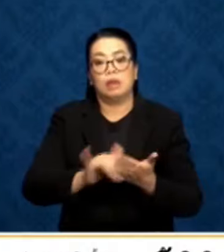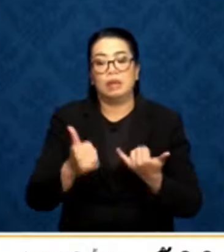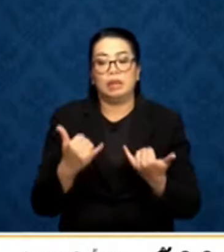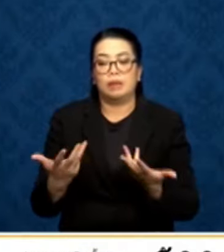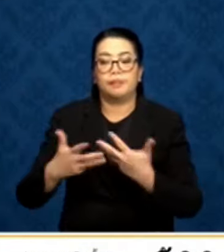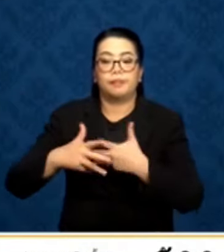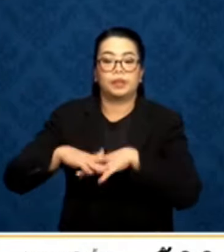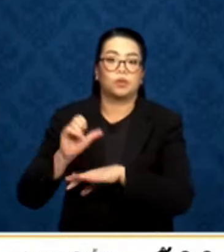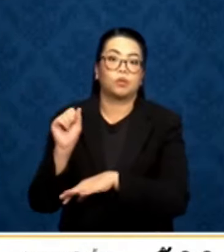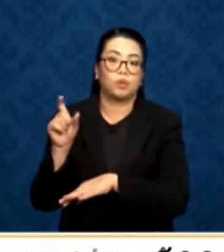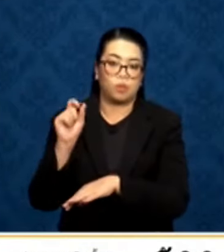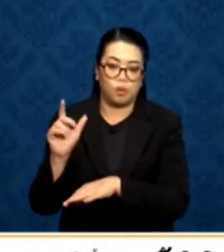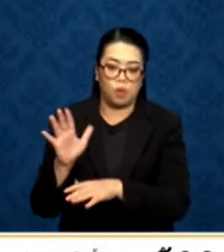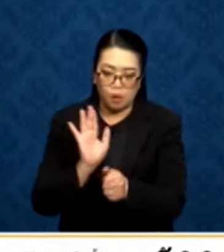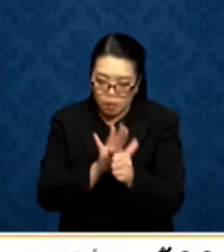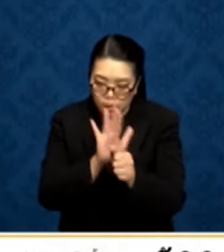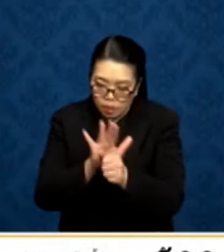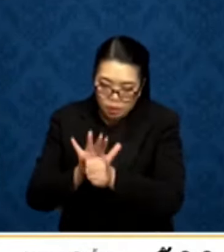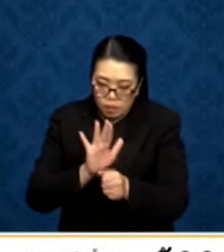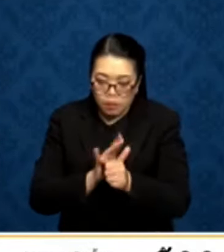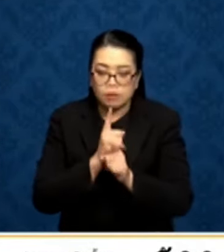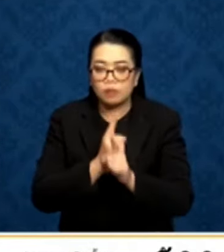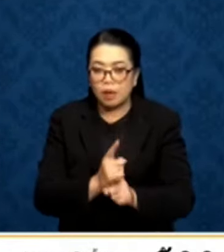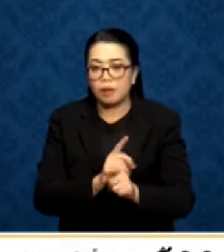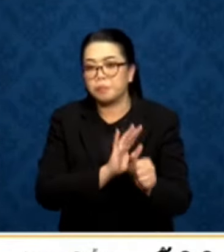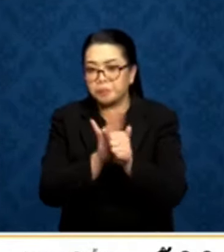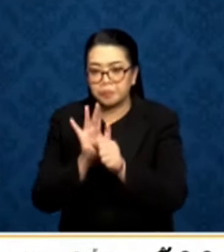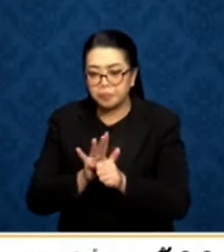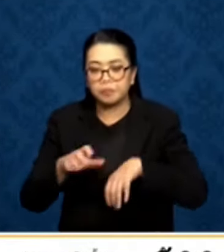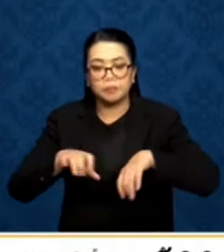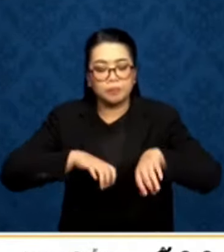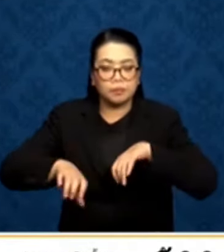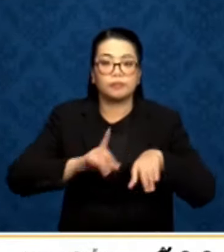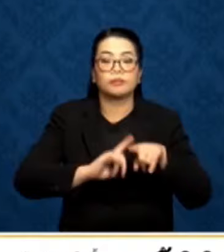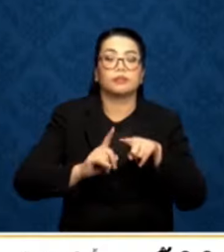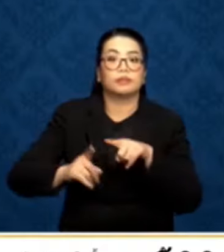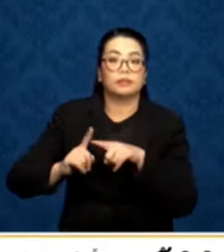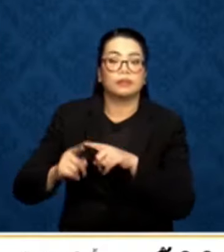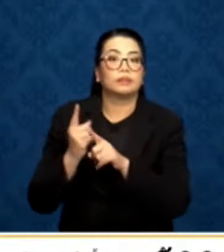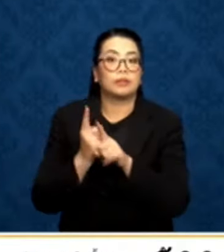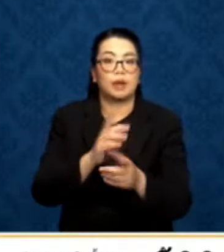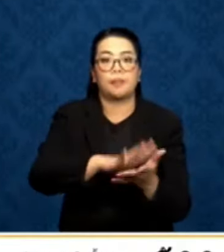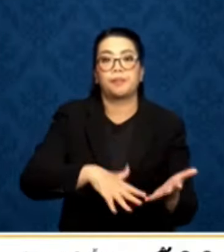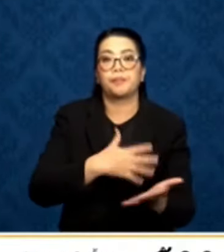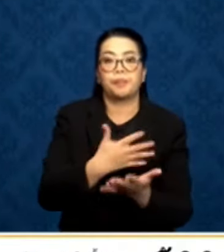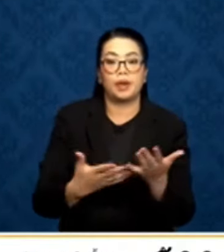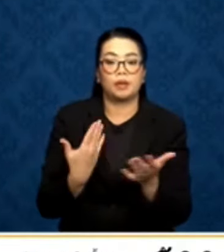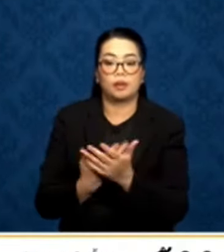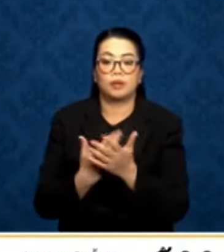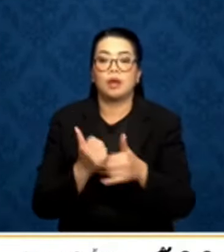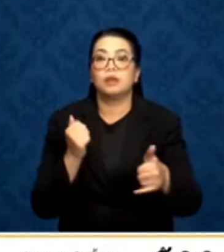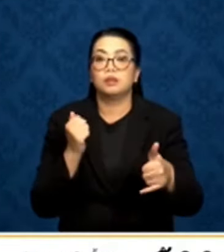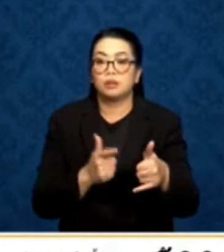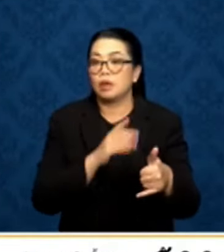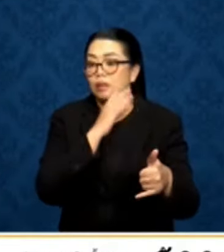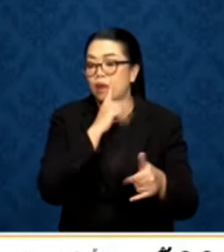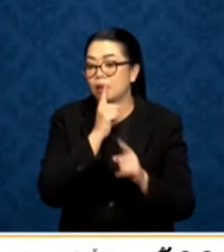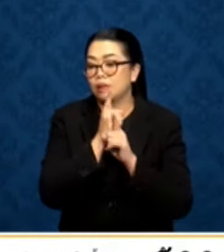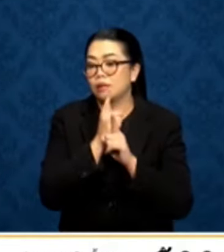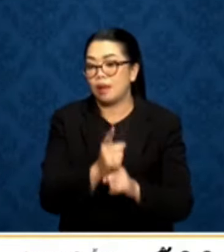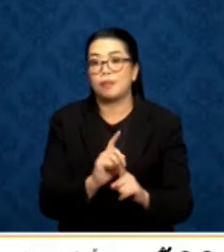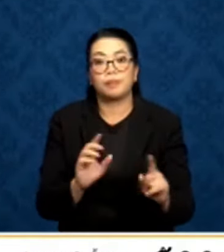ประสานงานนะครับแล้วก็คอยกำชับแล้วคอยติดตามนะครับให้การดำเนินานนั้นเป็นไปตามแผนการใช้จ่ายงบประมาณซึ่งถ้าหากไม่เป็นไปตาม